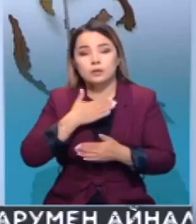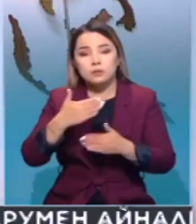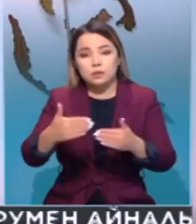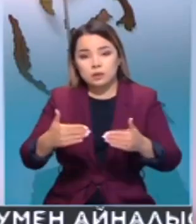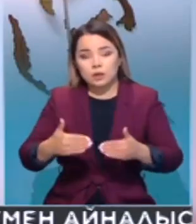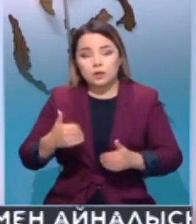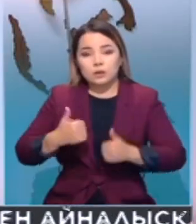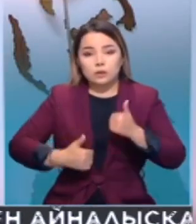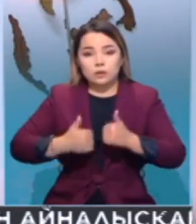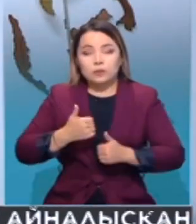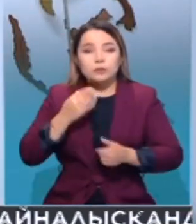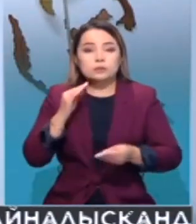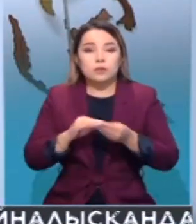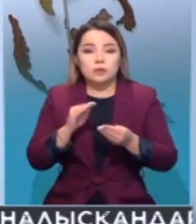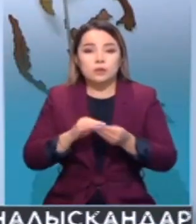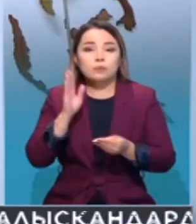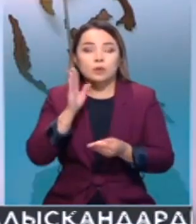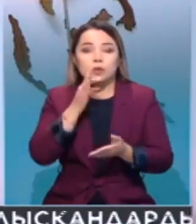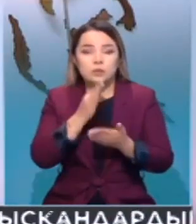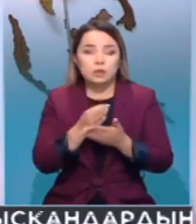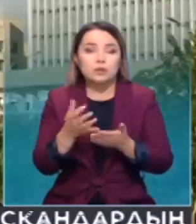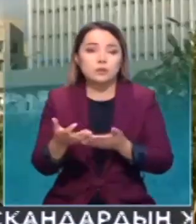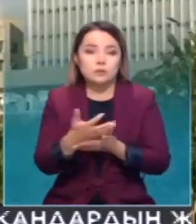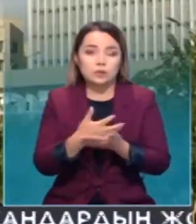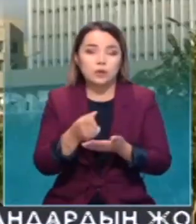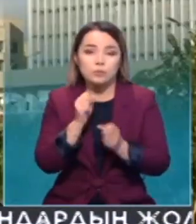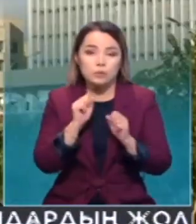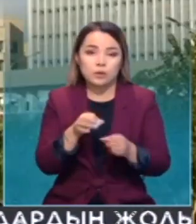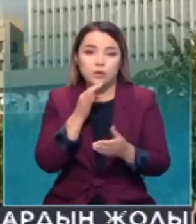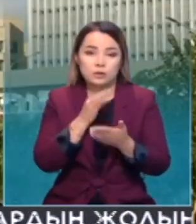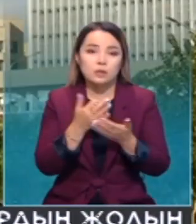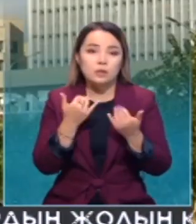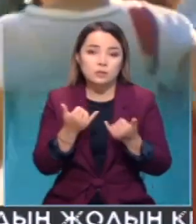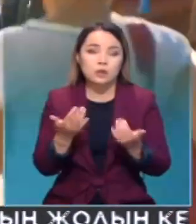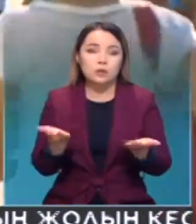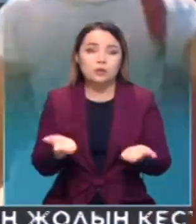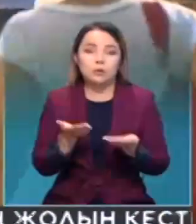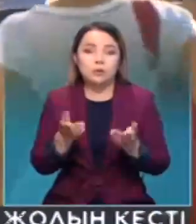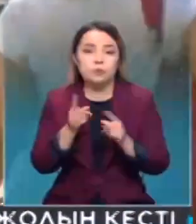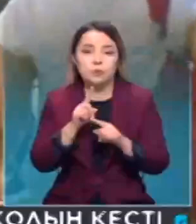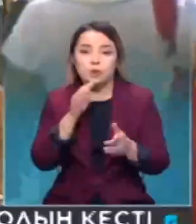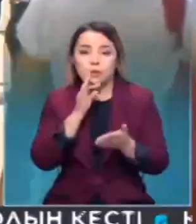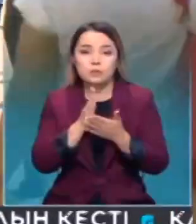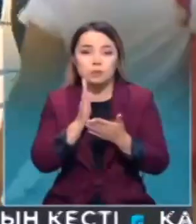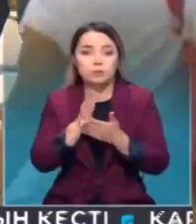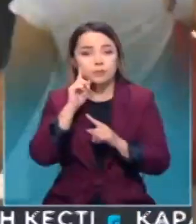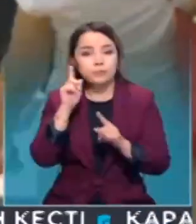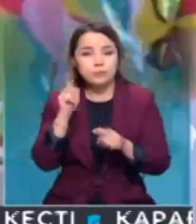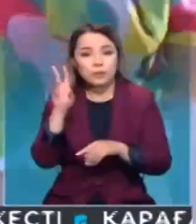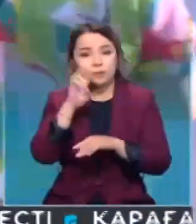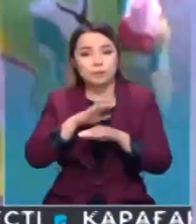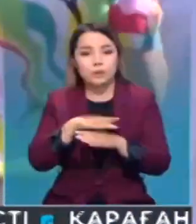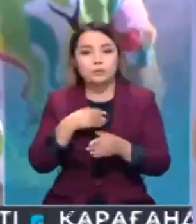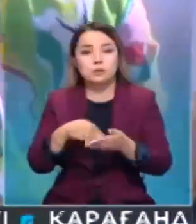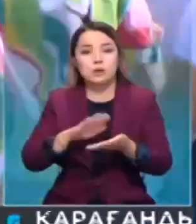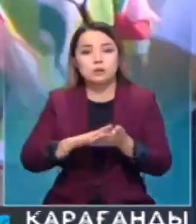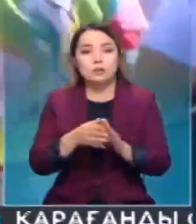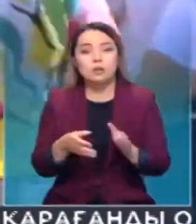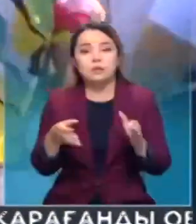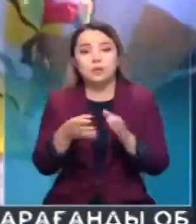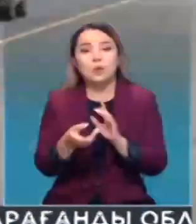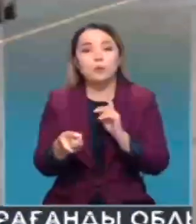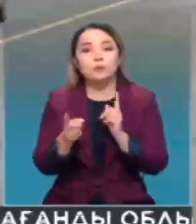негізгі конкуренцияға тұрақталатындай болсақ, оларды жиналамыз. Десе де мұның оңай болмайтыны анық. Қалай болғанда да мемлекеттік сатып алу